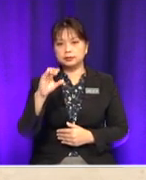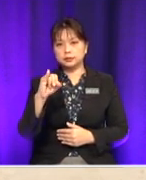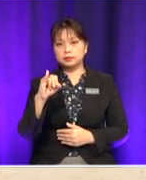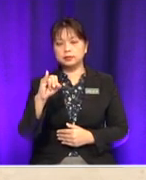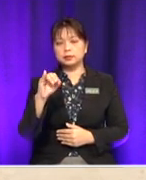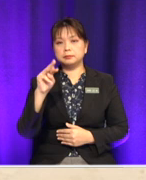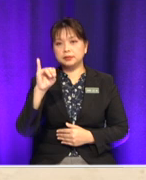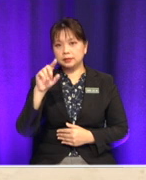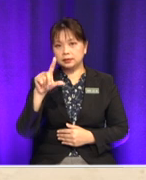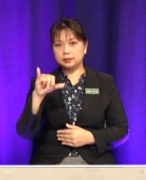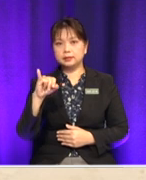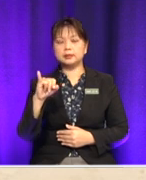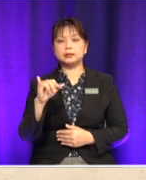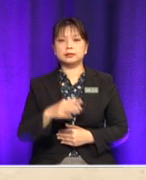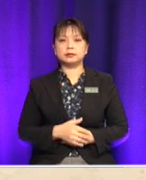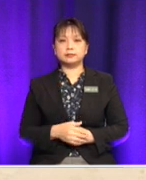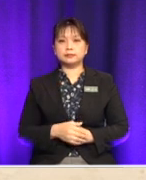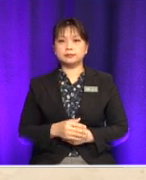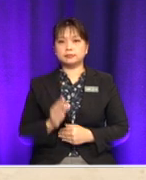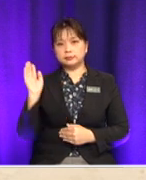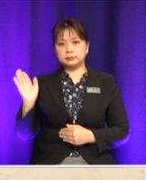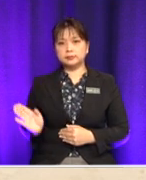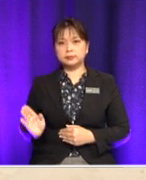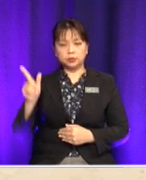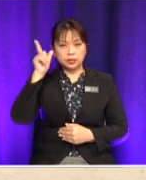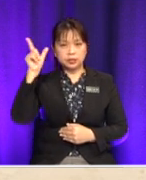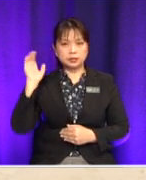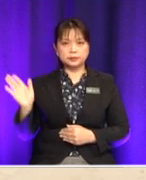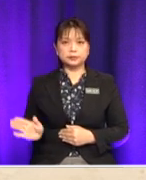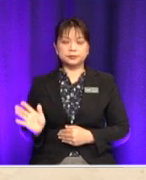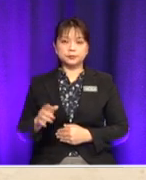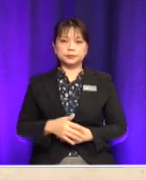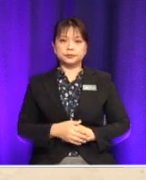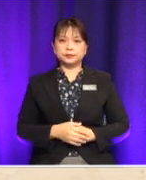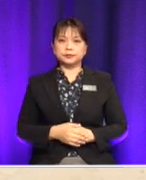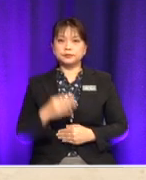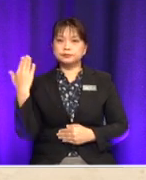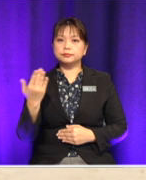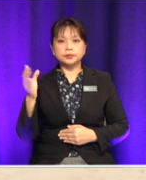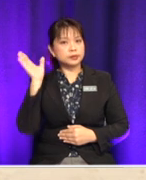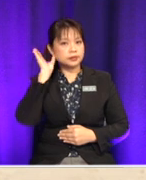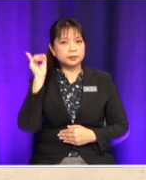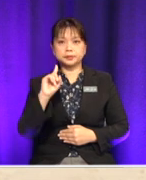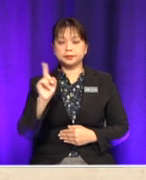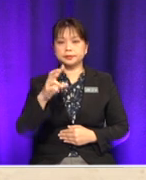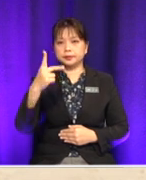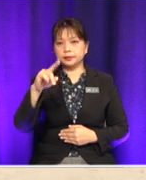mili Michael dan Nano yang mana biasa yang biasa dengar yang mana satu